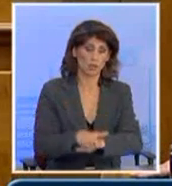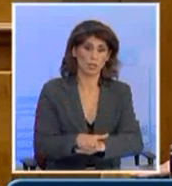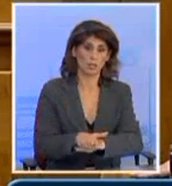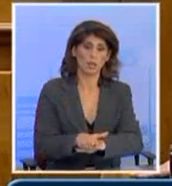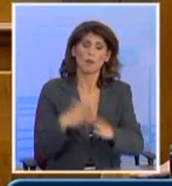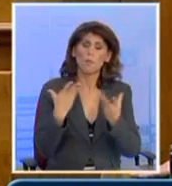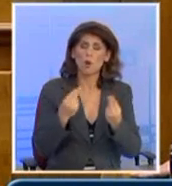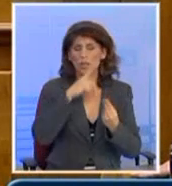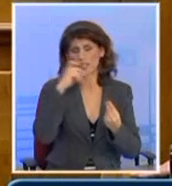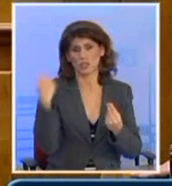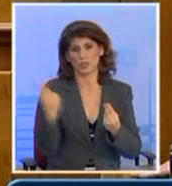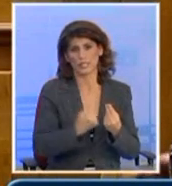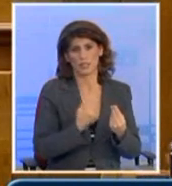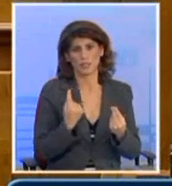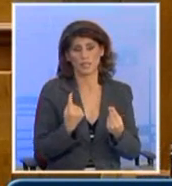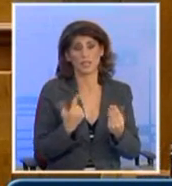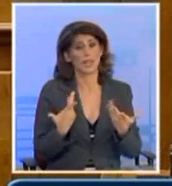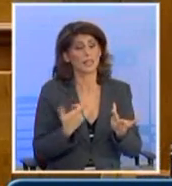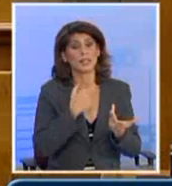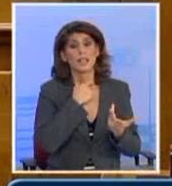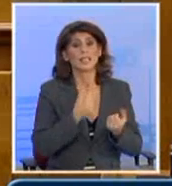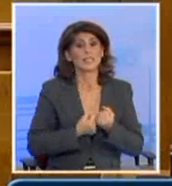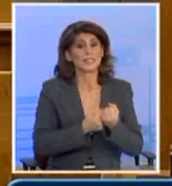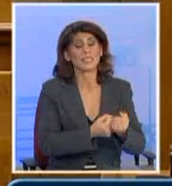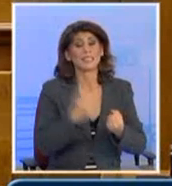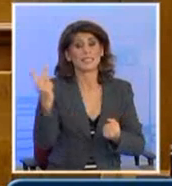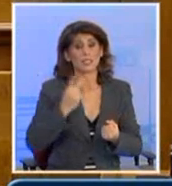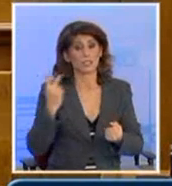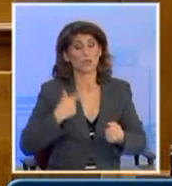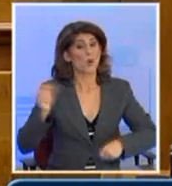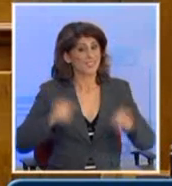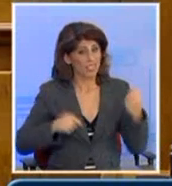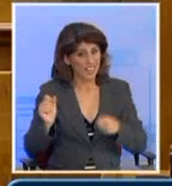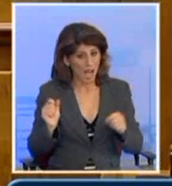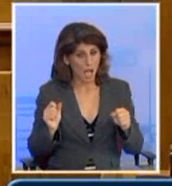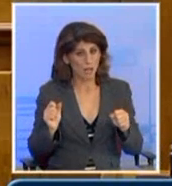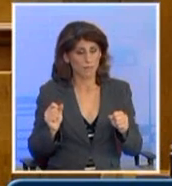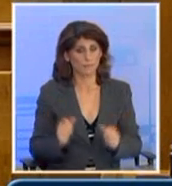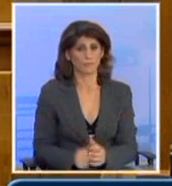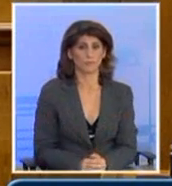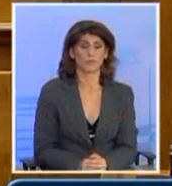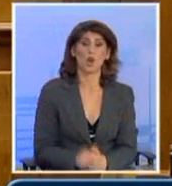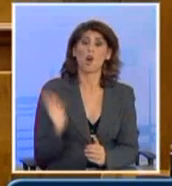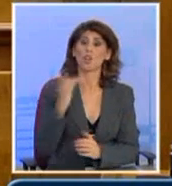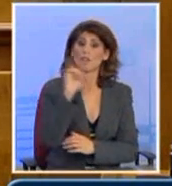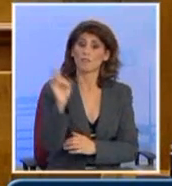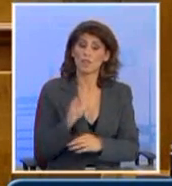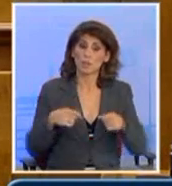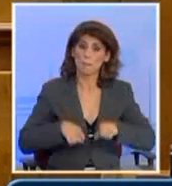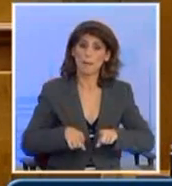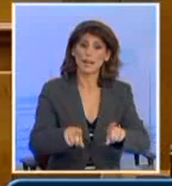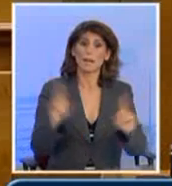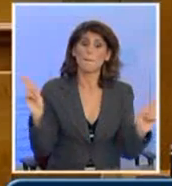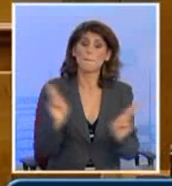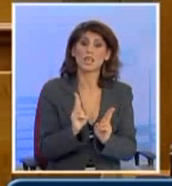υπό πολύ δύσκολες συνθήκες, γιατί χρειάζεται τη στήριξη της κοινωνίας που αντιδρά όταν βιώνει παράλληλα